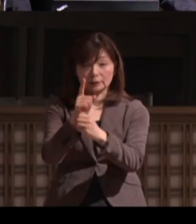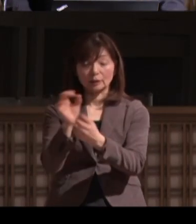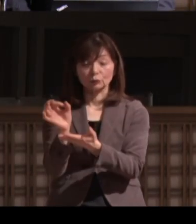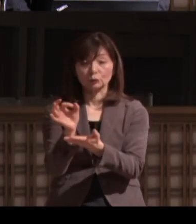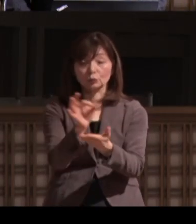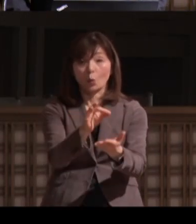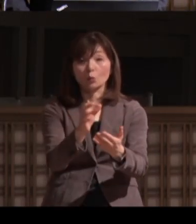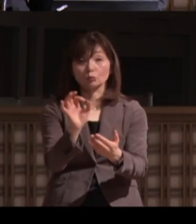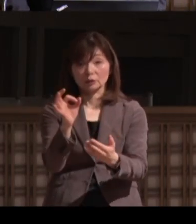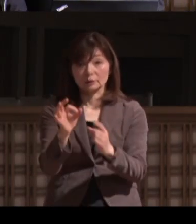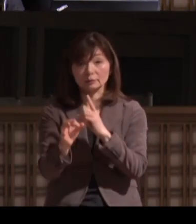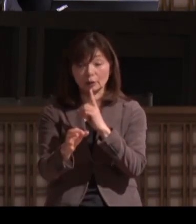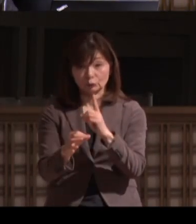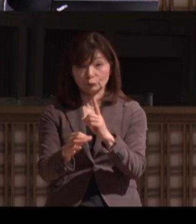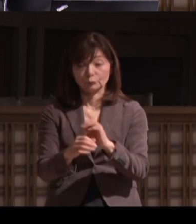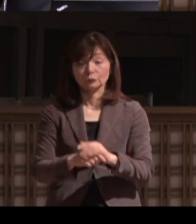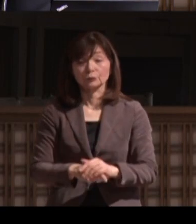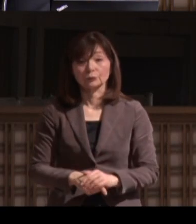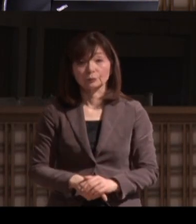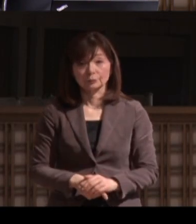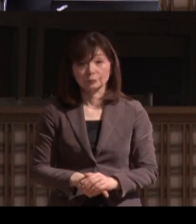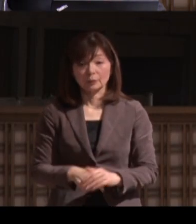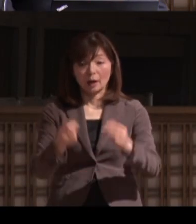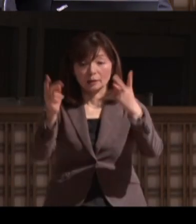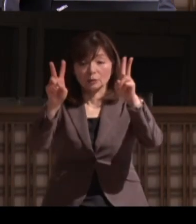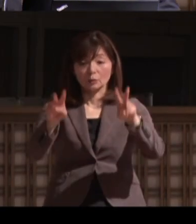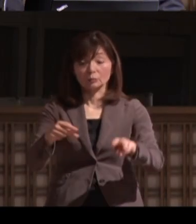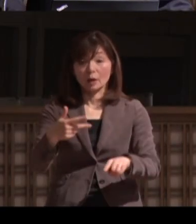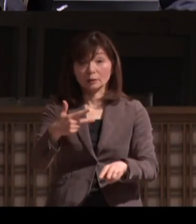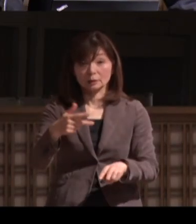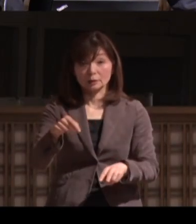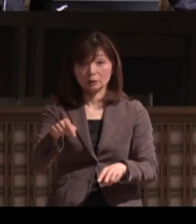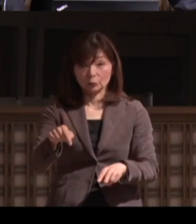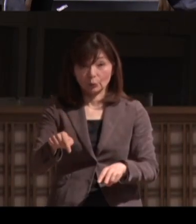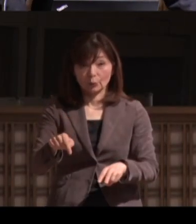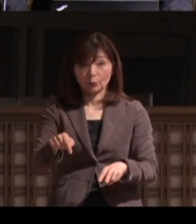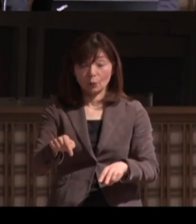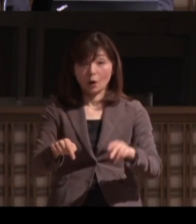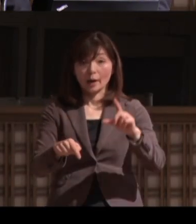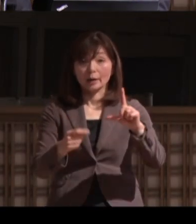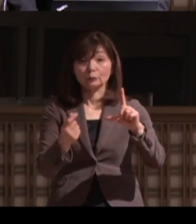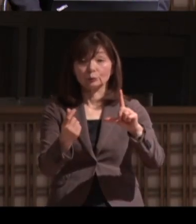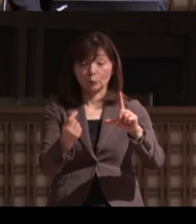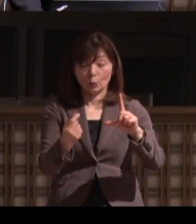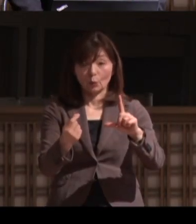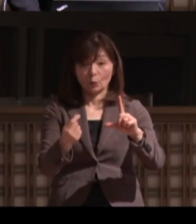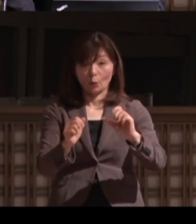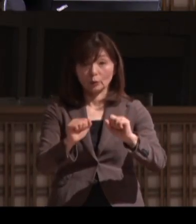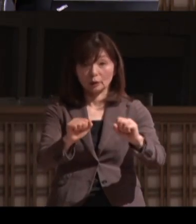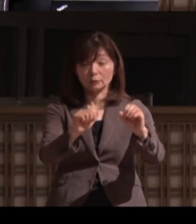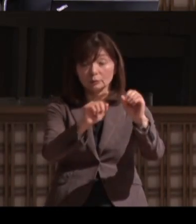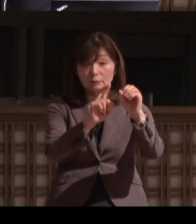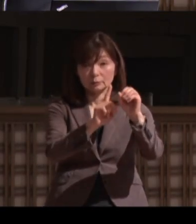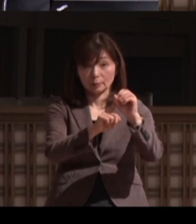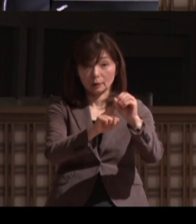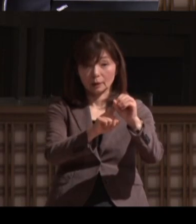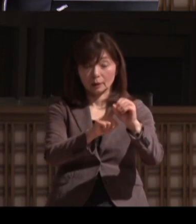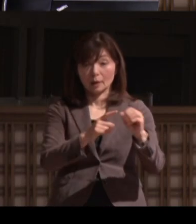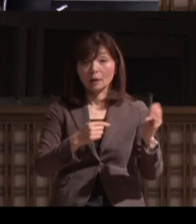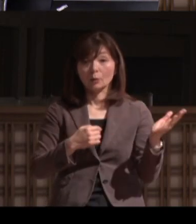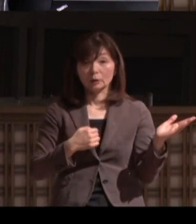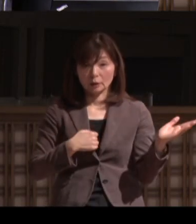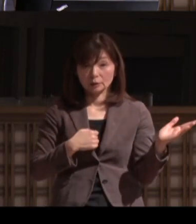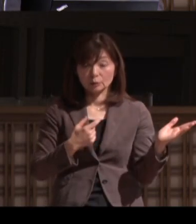が多いですでえ広島市のこの広島エルも実行するにあたって私